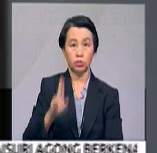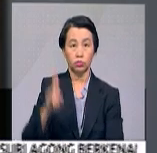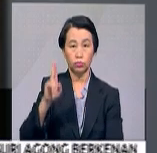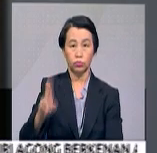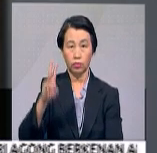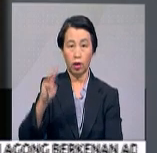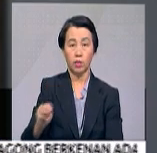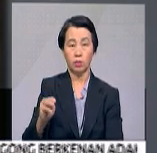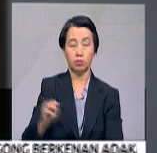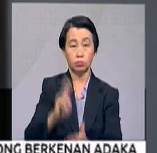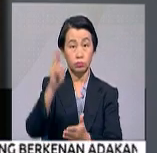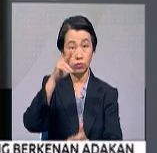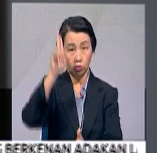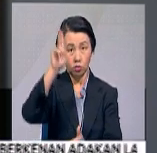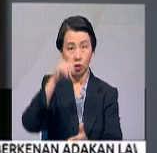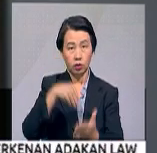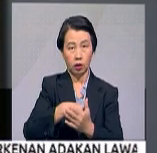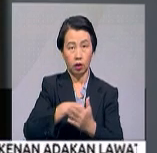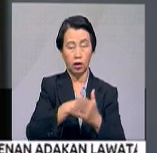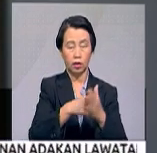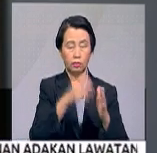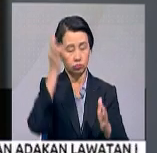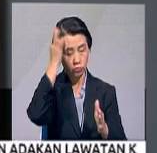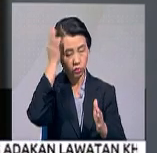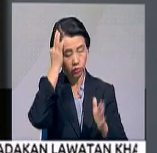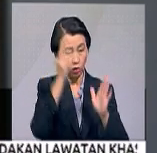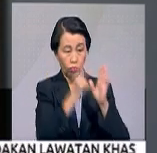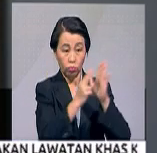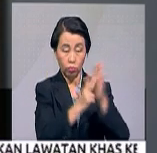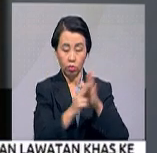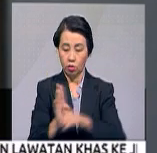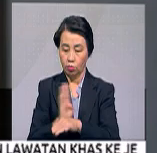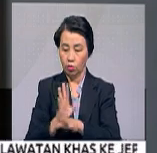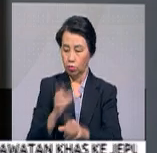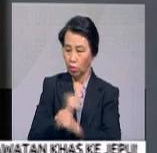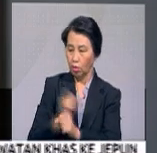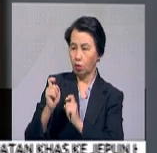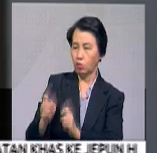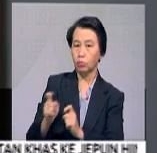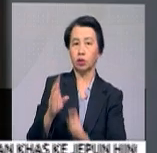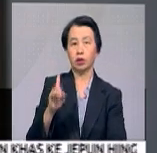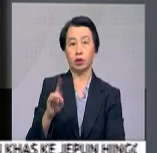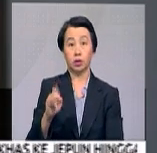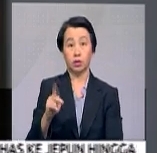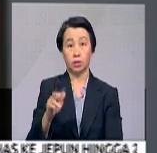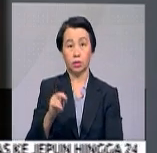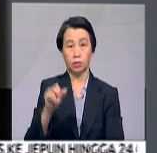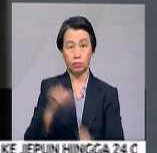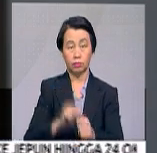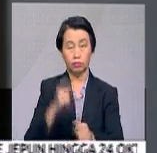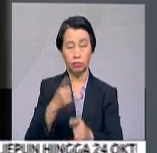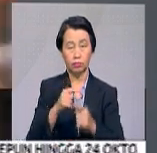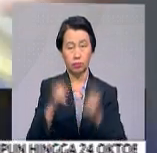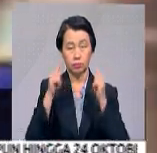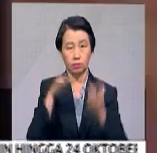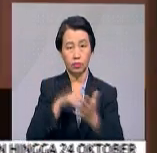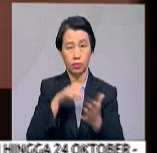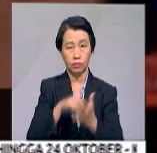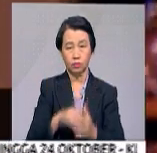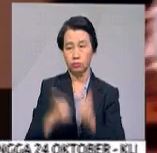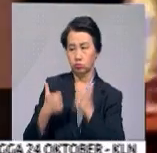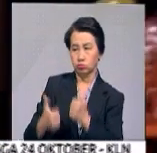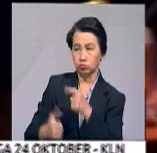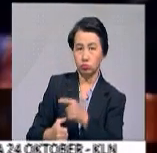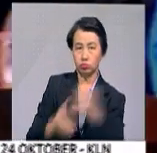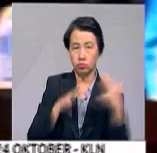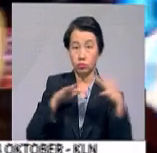Utara Malaysia. Dalam jurusan Falsafah Undang-Undang dan Perniagaan telah mendapat anugerah dekan pada setiap semester pengajiannya. Kehebatan itu